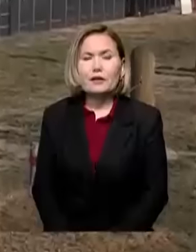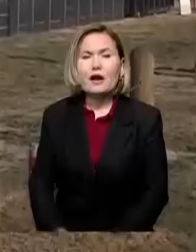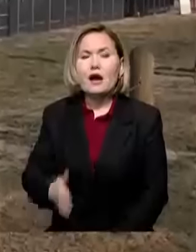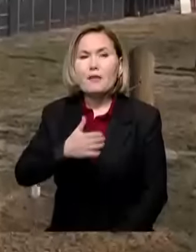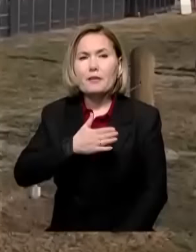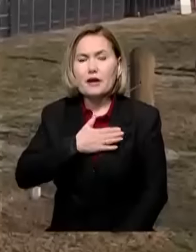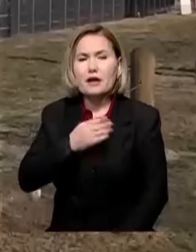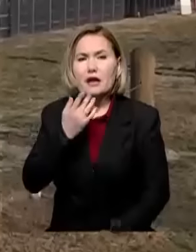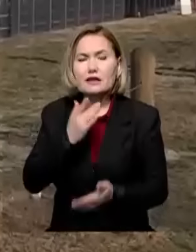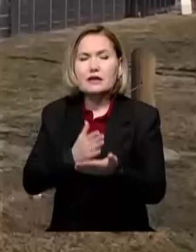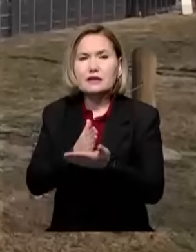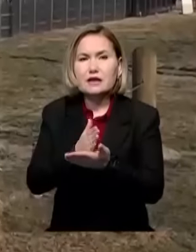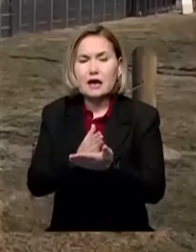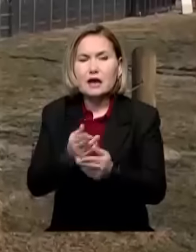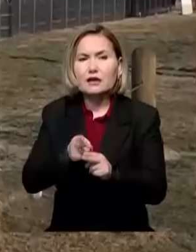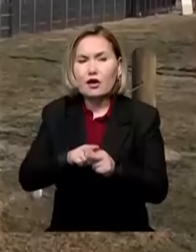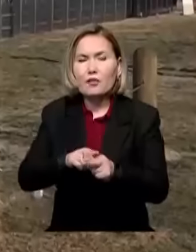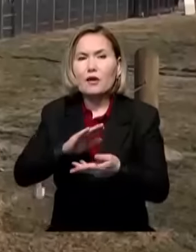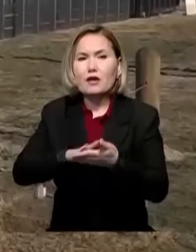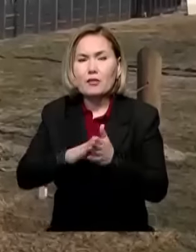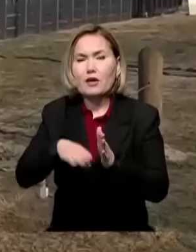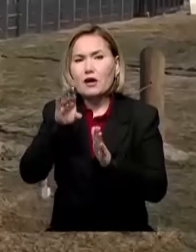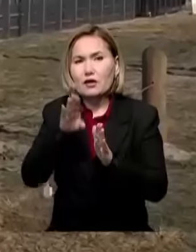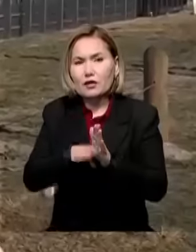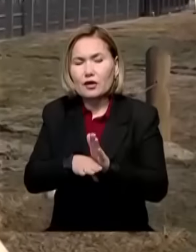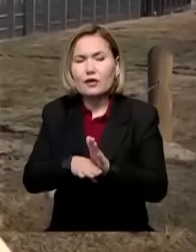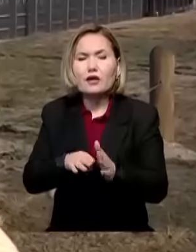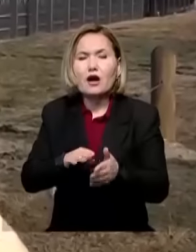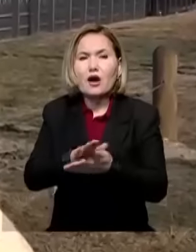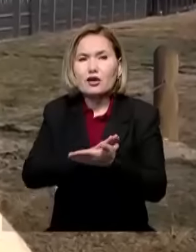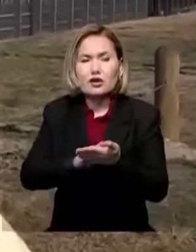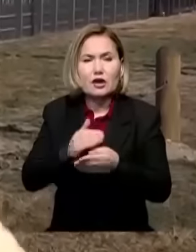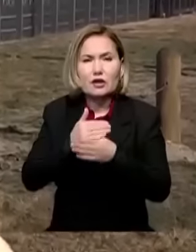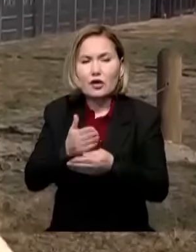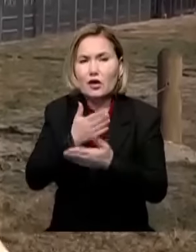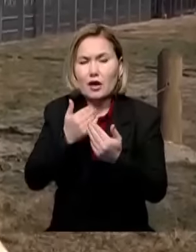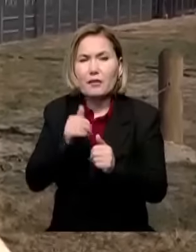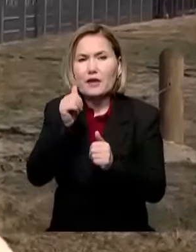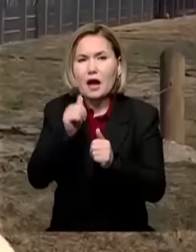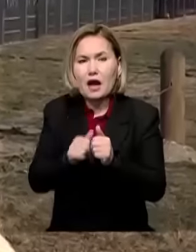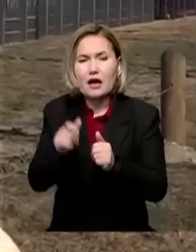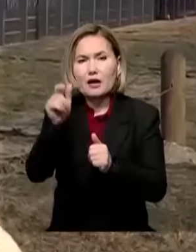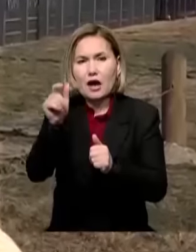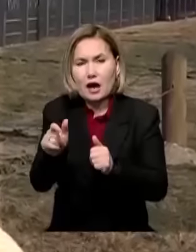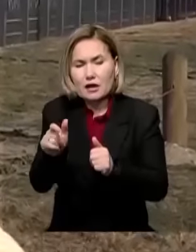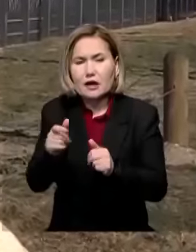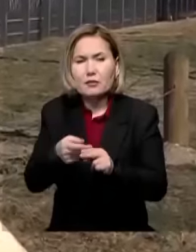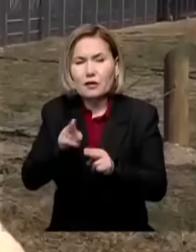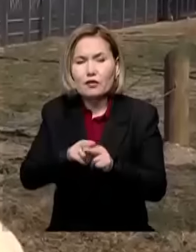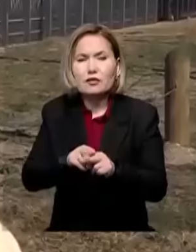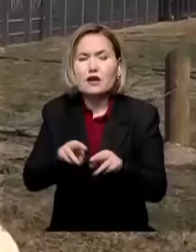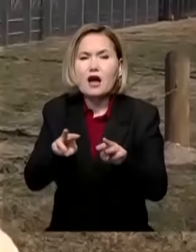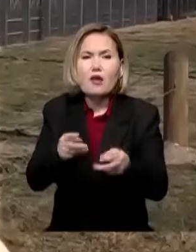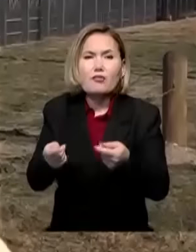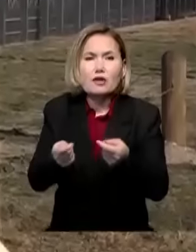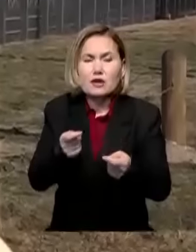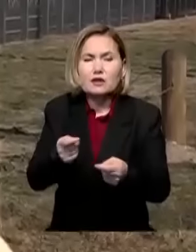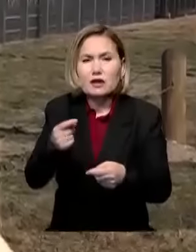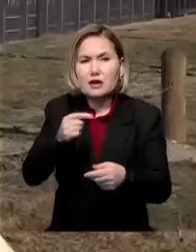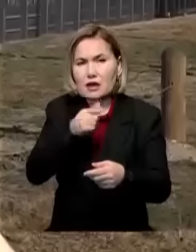Меніңше саяси шешімдер жағдайды шынайы тұрақтандыруға көмектесіп жатқан жоқ. Әркім өз мүддесін алға тартқысы келетін сияқты. Бұл